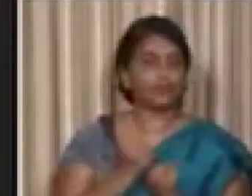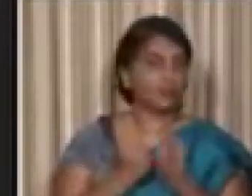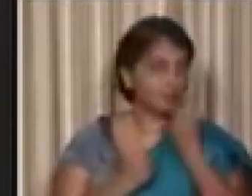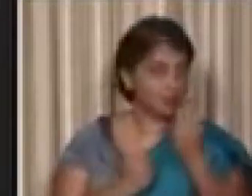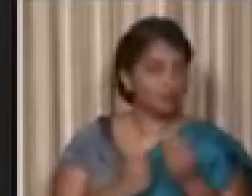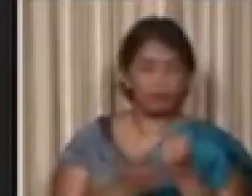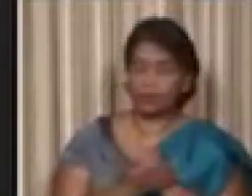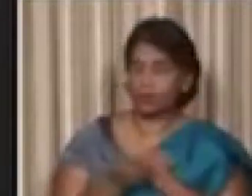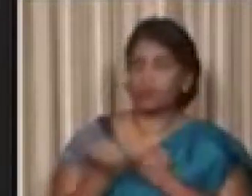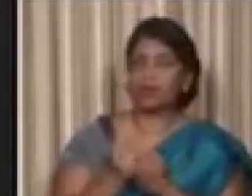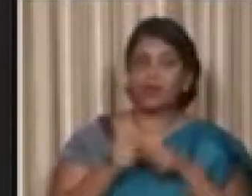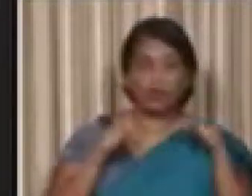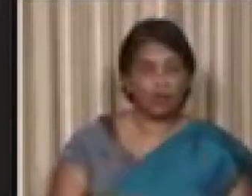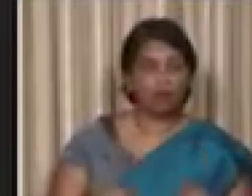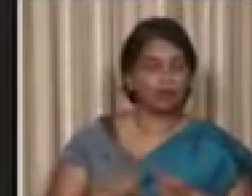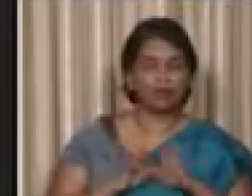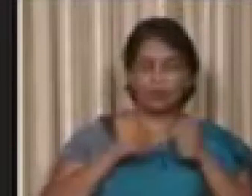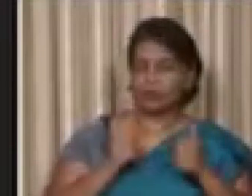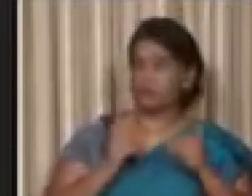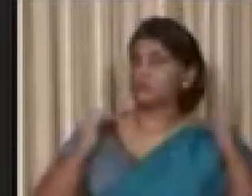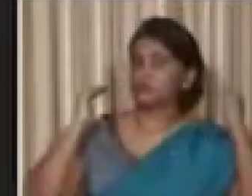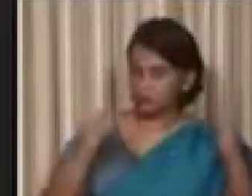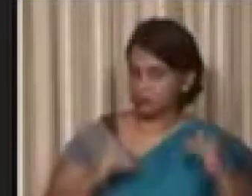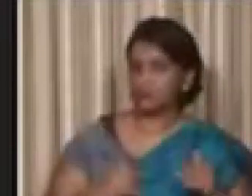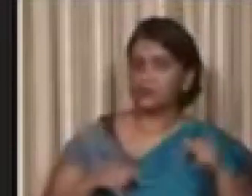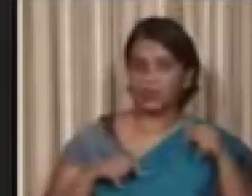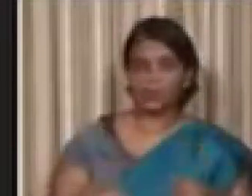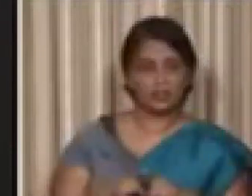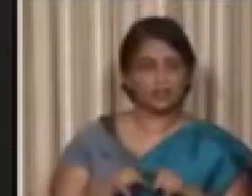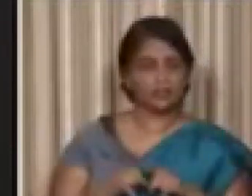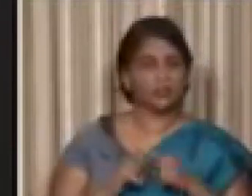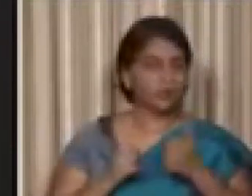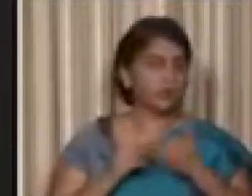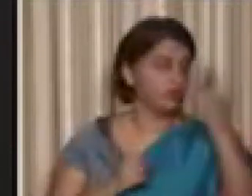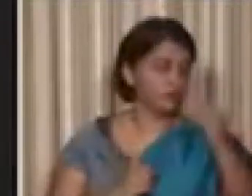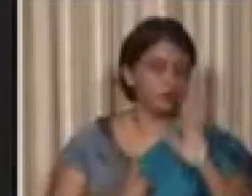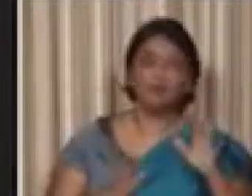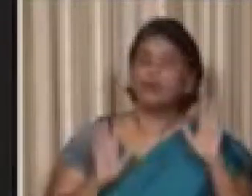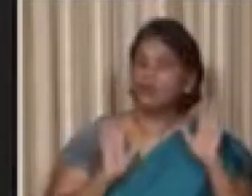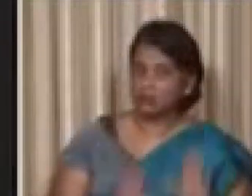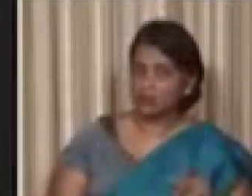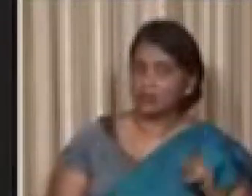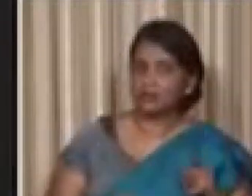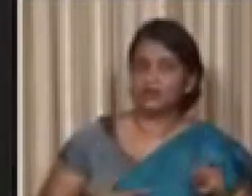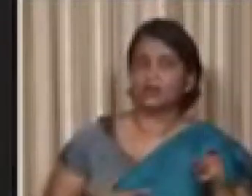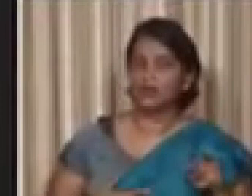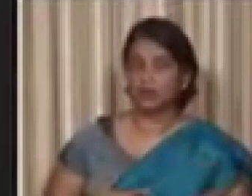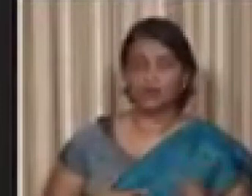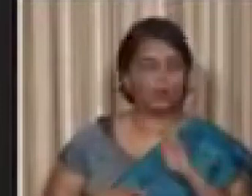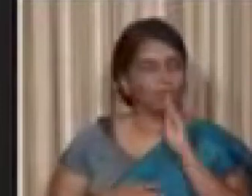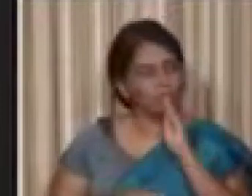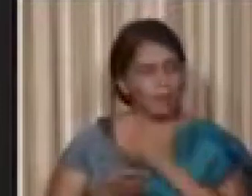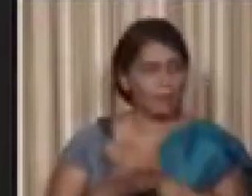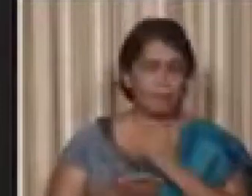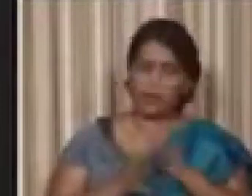නම් කවුරුත්. අද මේ තියෙනවට වඩා හොඳ තත්ත්වයකට එනවා. අද මේ තියෙන තත්ත්වෙට වැඩිය හොඳ තත්ත්වයකට එනවා. නමුත් ඒ අඩුගානේ බාධා